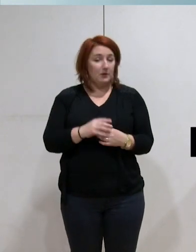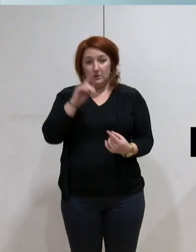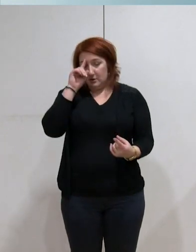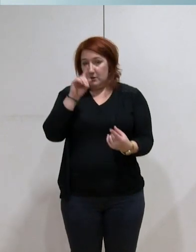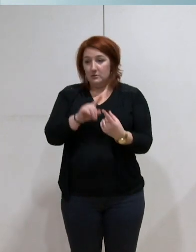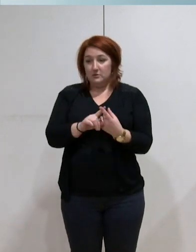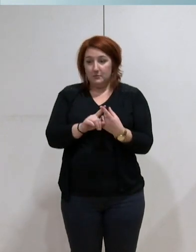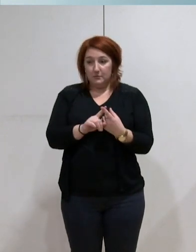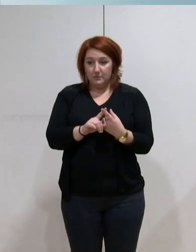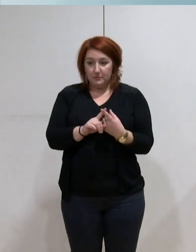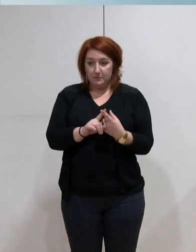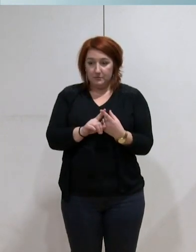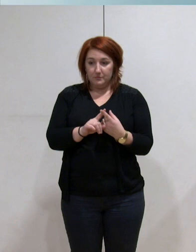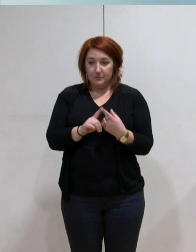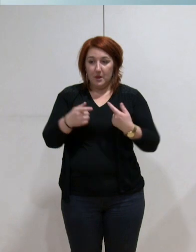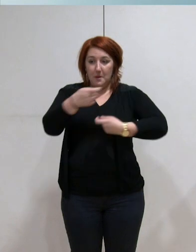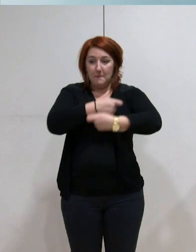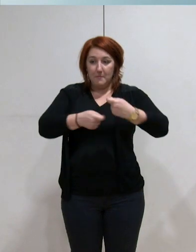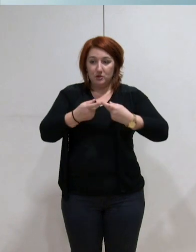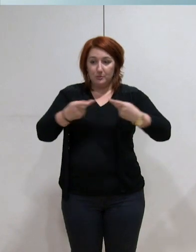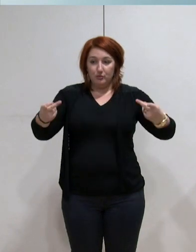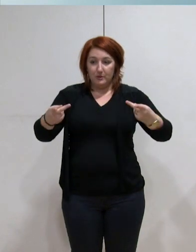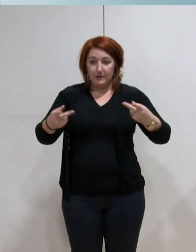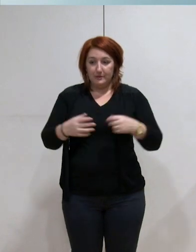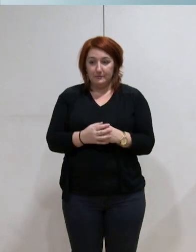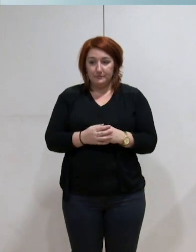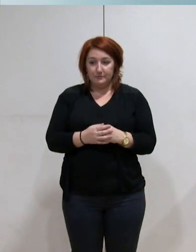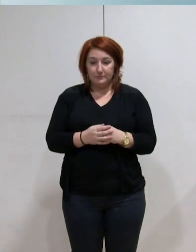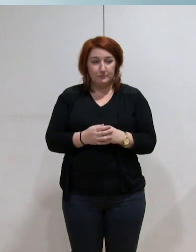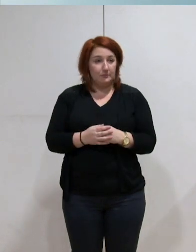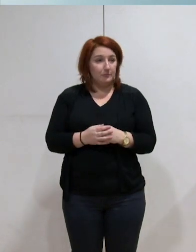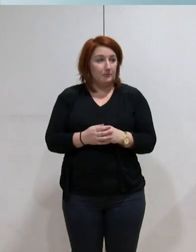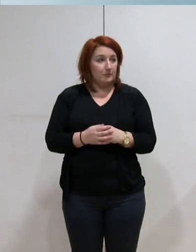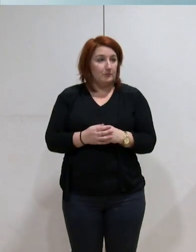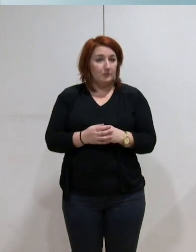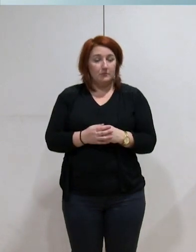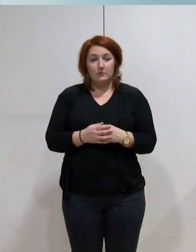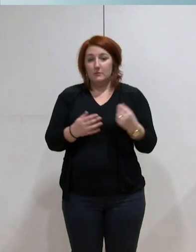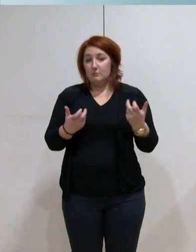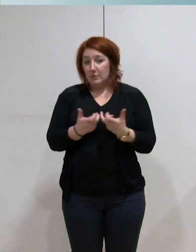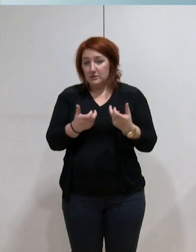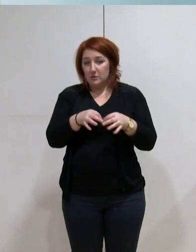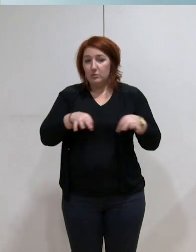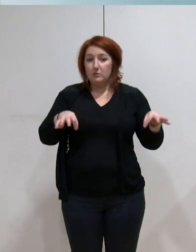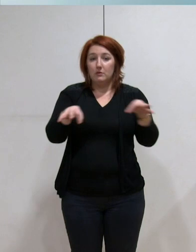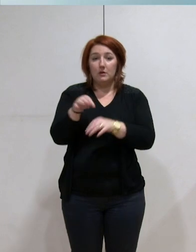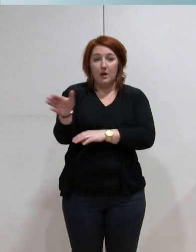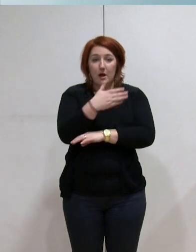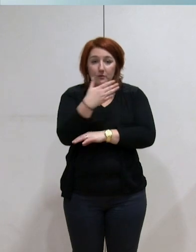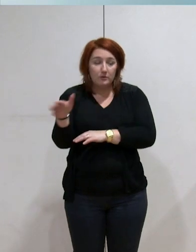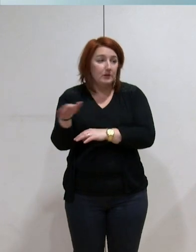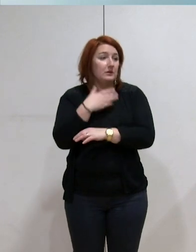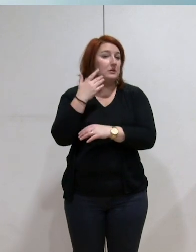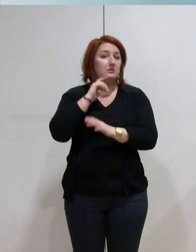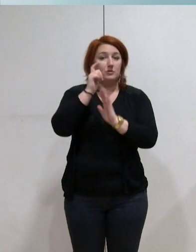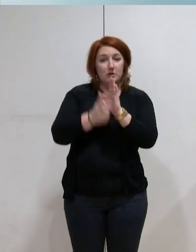sur le des marchés publics et donc donc notamment évidemment la construction de la halle de tennis du clubhouse et du